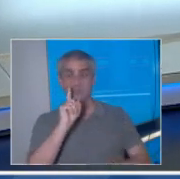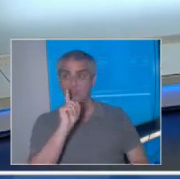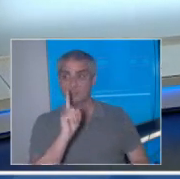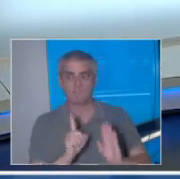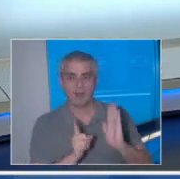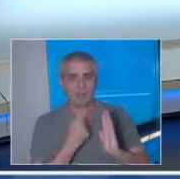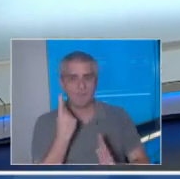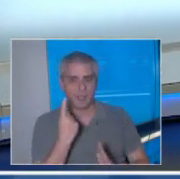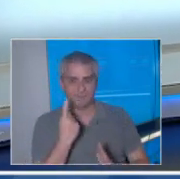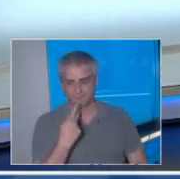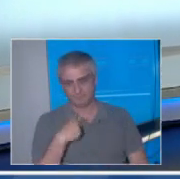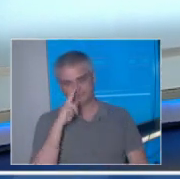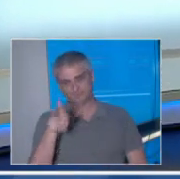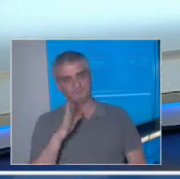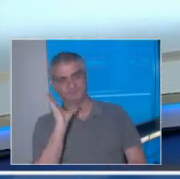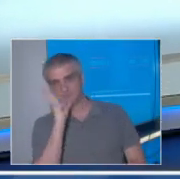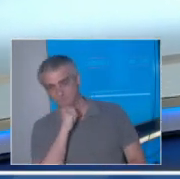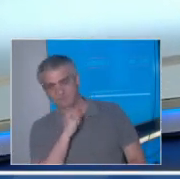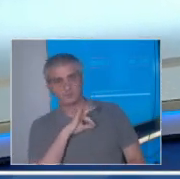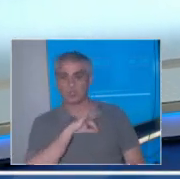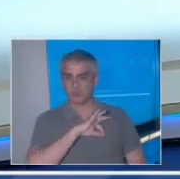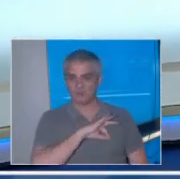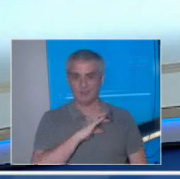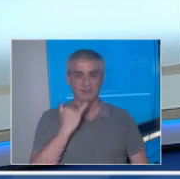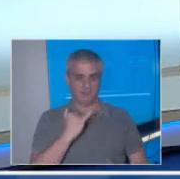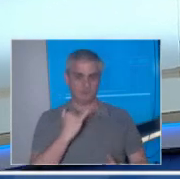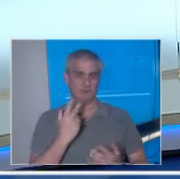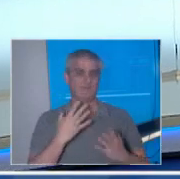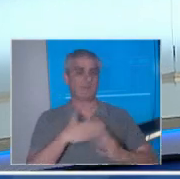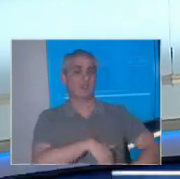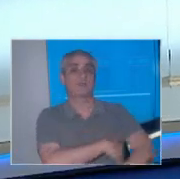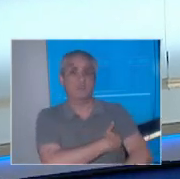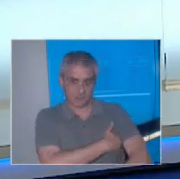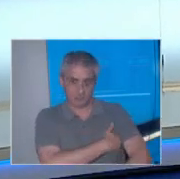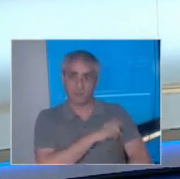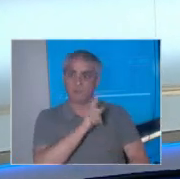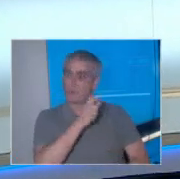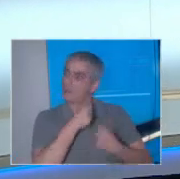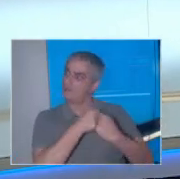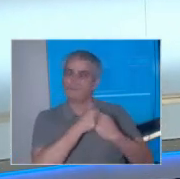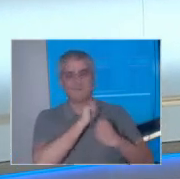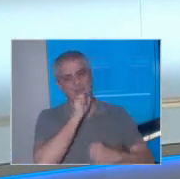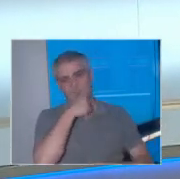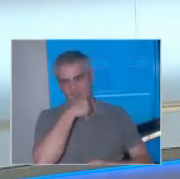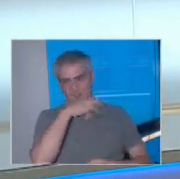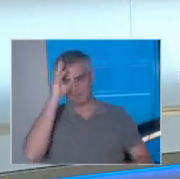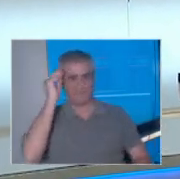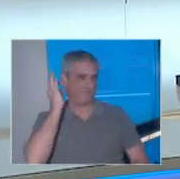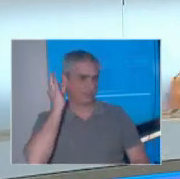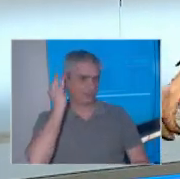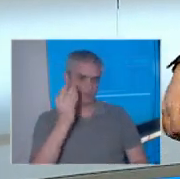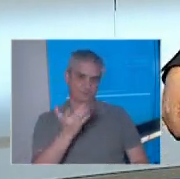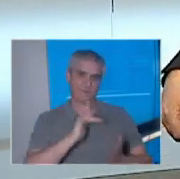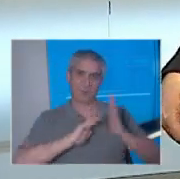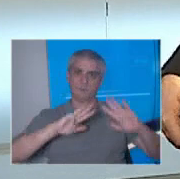הפעם הסתכלנו על היופי והאופי. עכשיו בואו נלך לטמפרטורה, וזה אולי המאבק העתיק ביותר בין גברים לנשים. הנה,